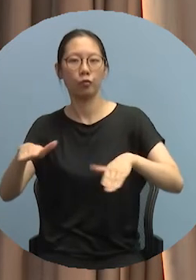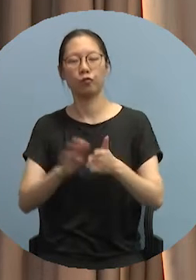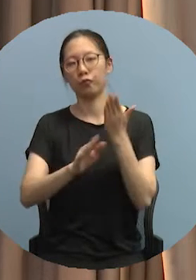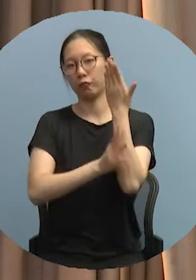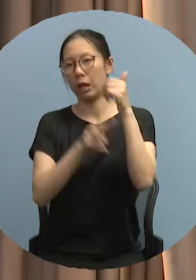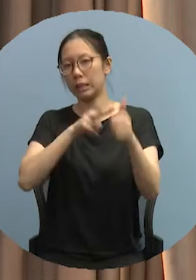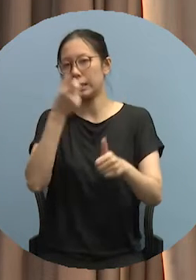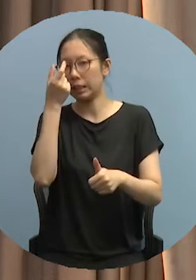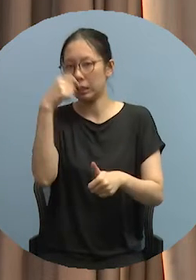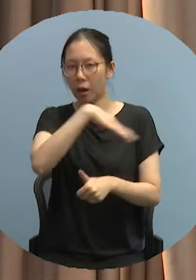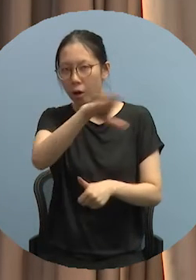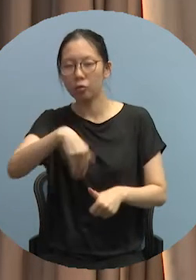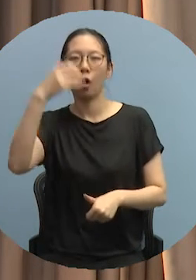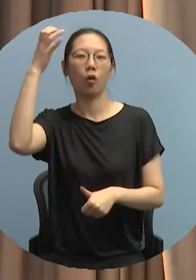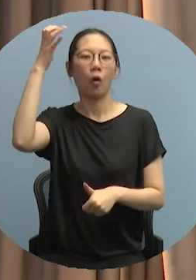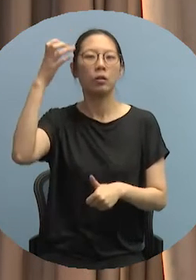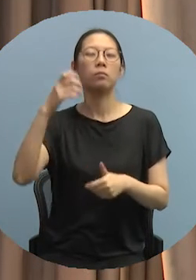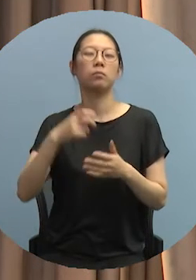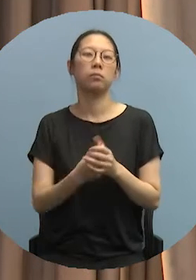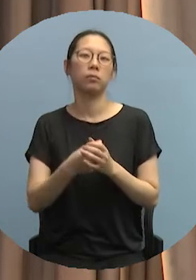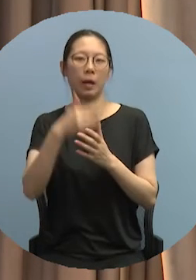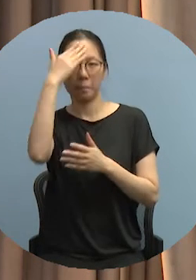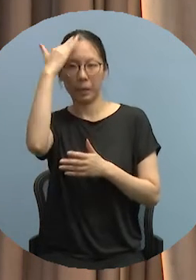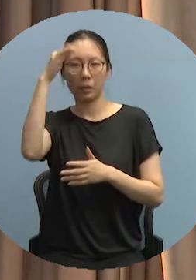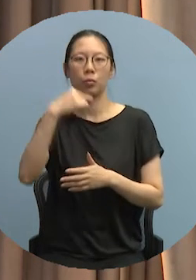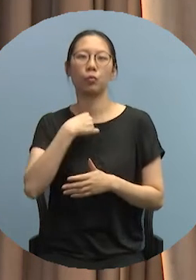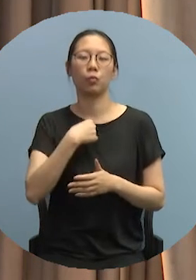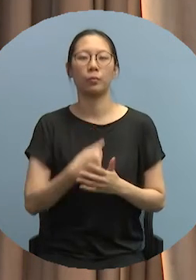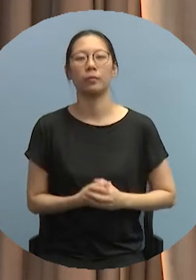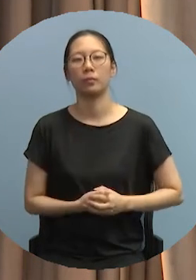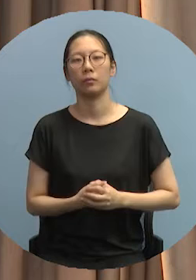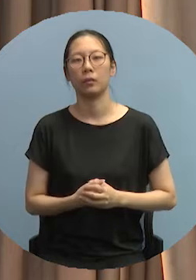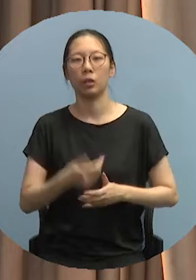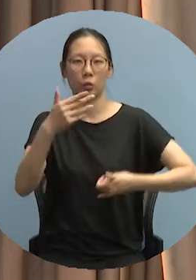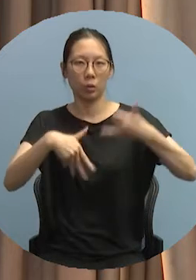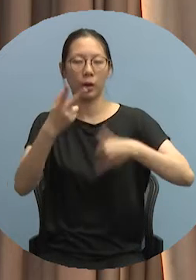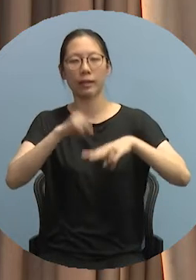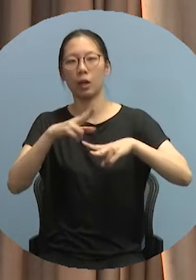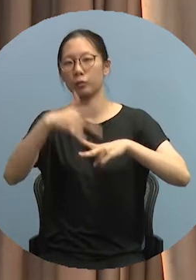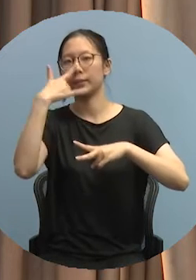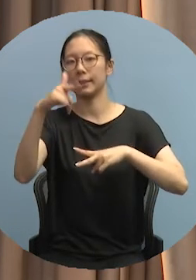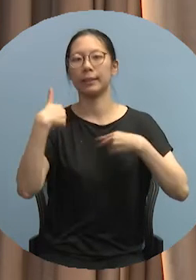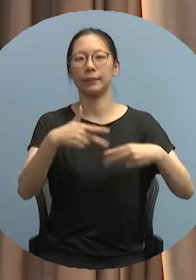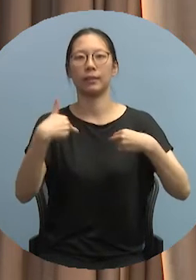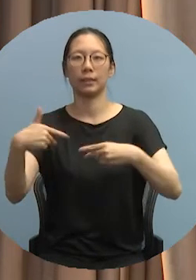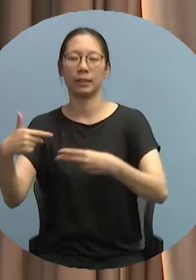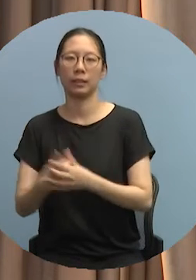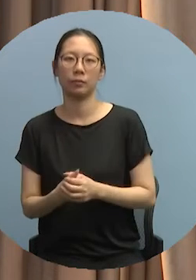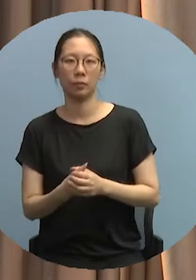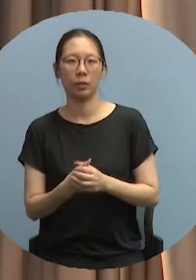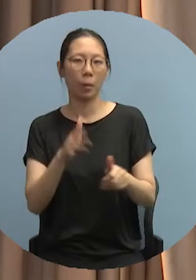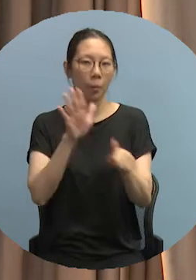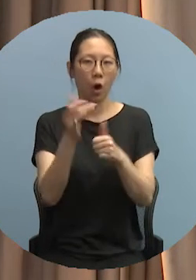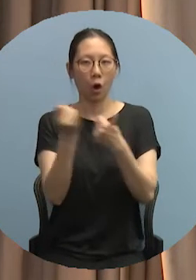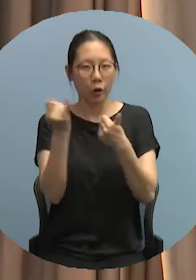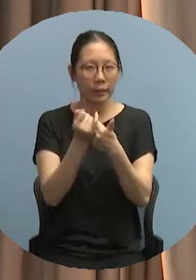全和法治精神等的概念有正確的理解，認識國家最新的發展，